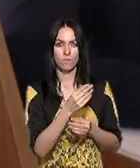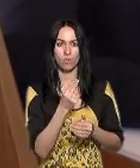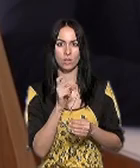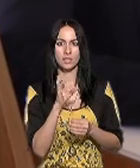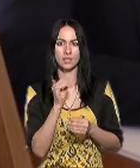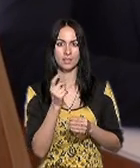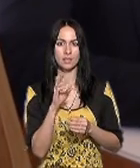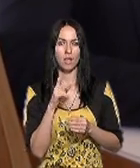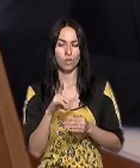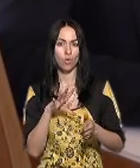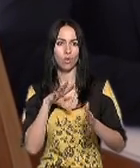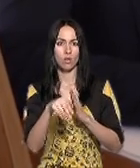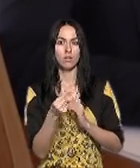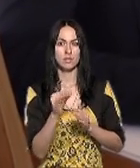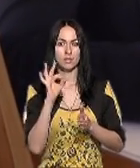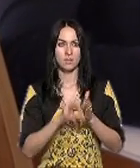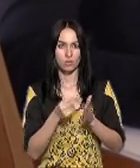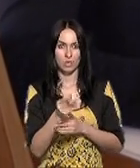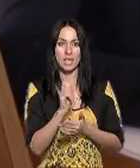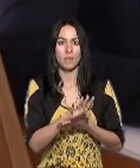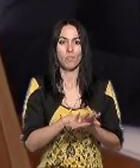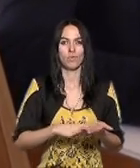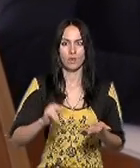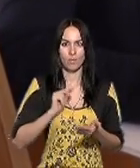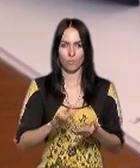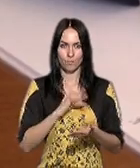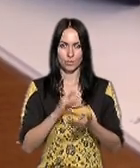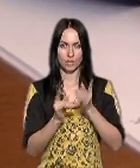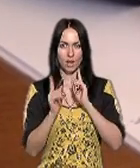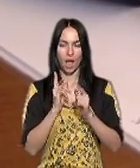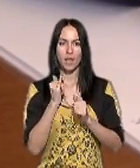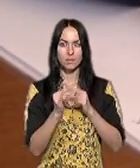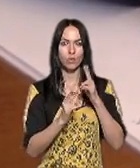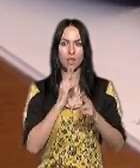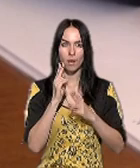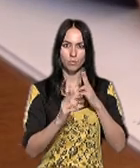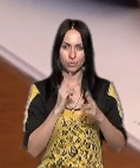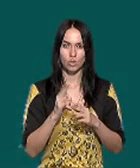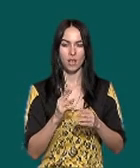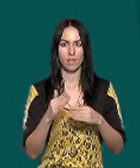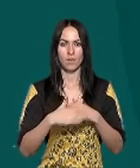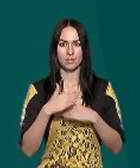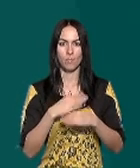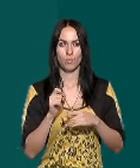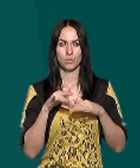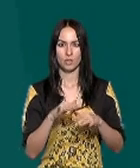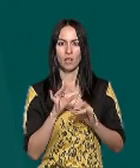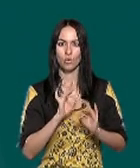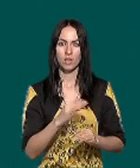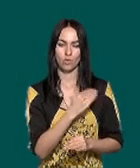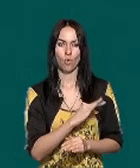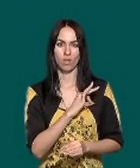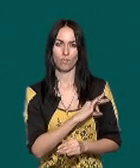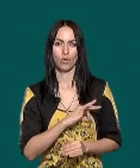же день і продовжив працювати в міськраді. А сьогодні оскаржив запобіжний захід, каже його адвокатка Юлія Плітньова. Ми все